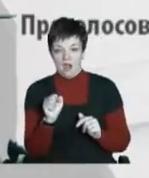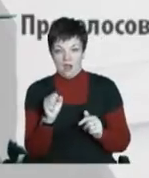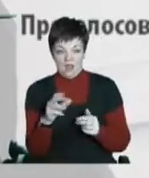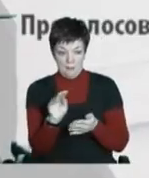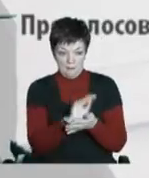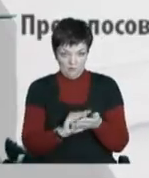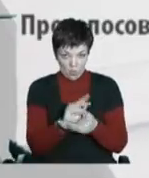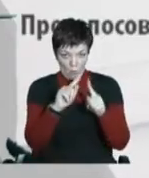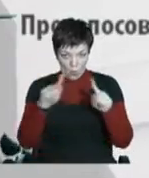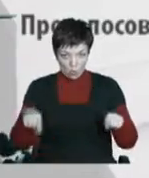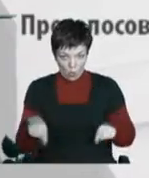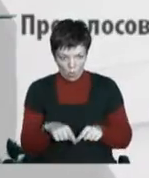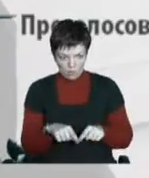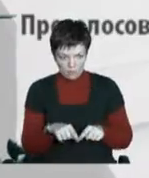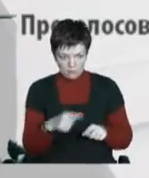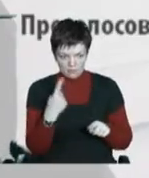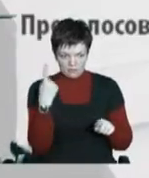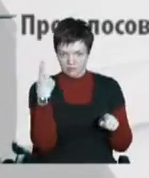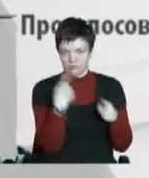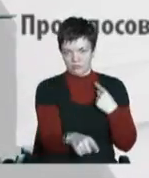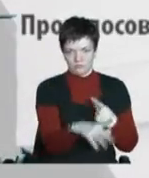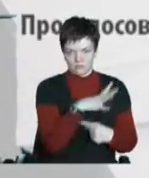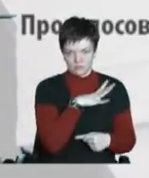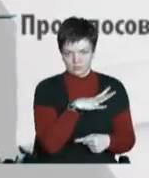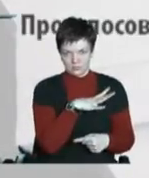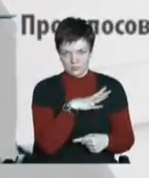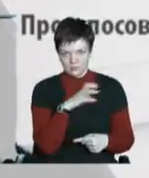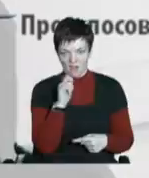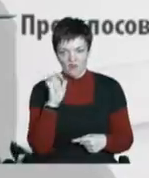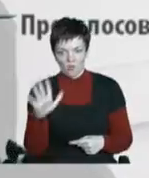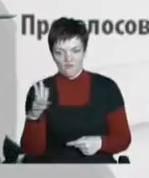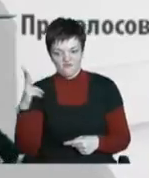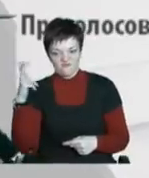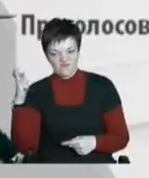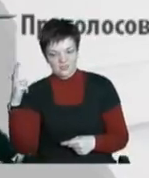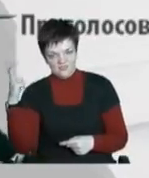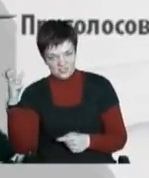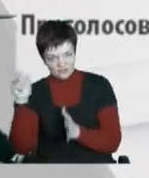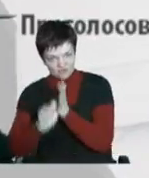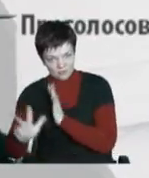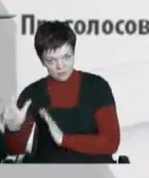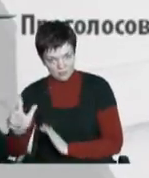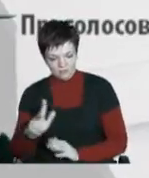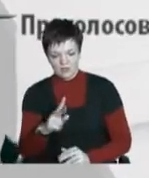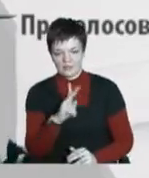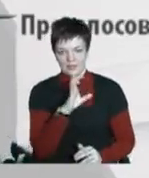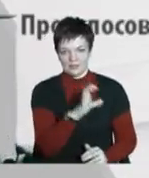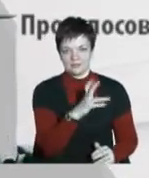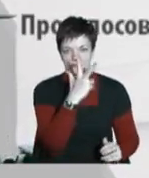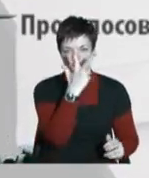участие в голосовании приняли уже 1016 избирателей. Аваков – 263 голоса «за», Кернес